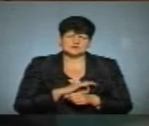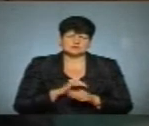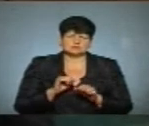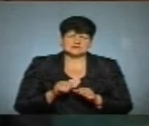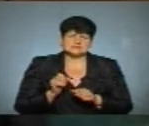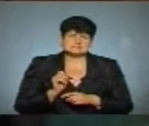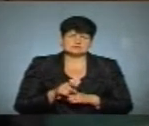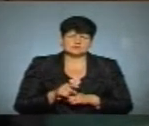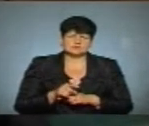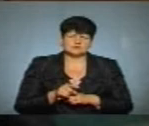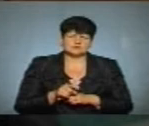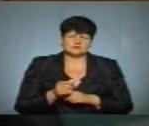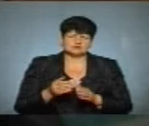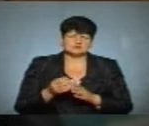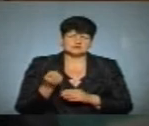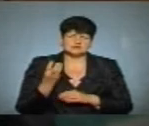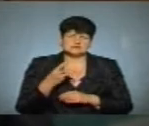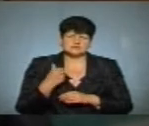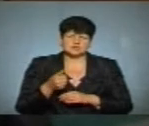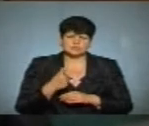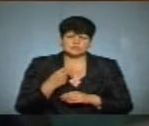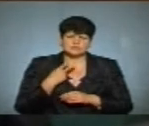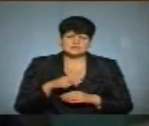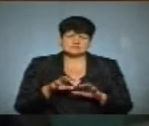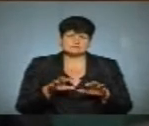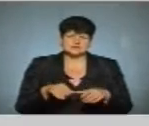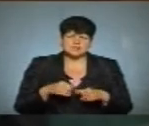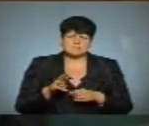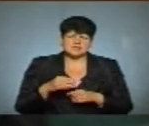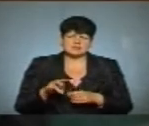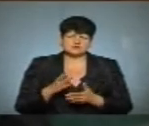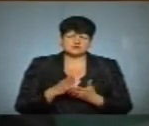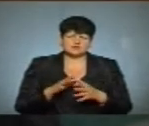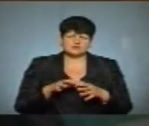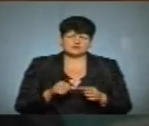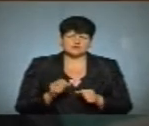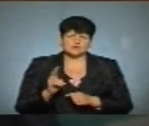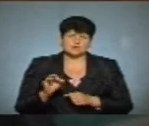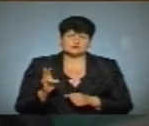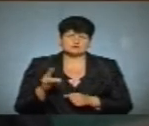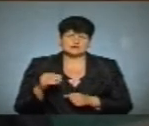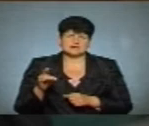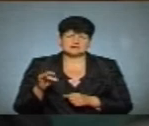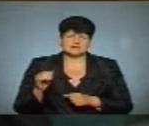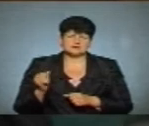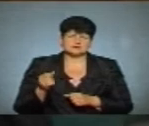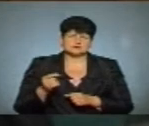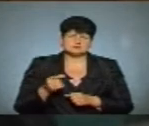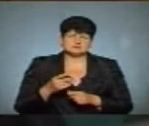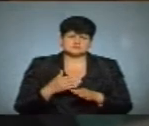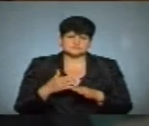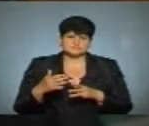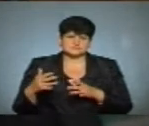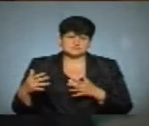на замовлення. Покарання від 13 років позбавлення волі з конфіскацією всього майна чужої власності. Кондратенко за пунктами 6, 11, 12, 4, 2